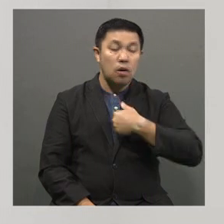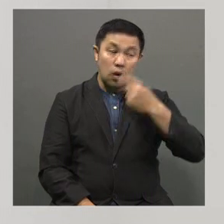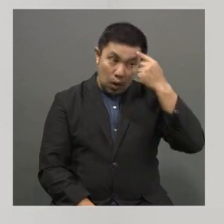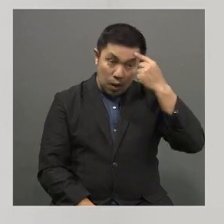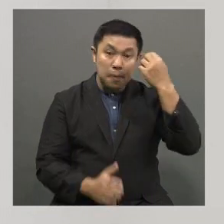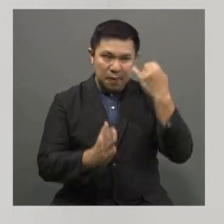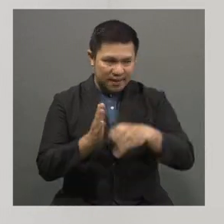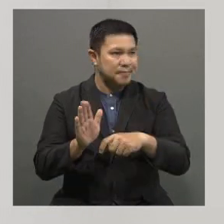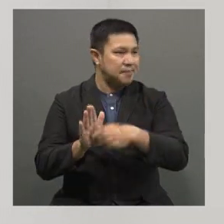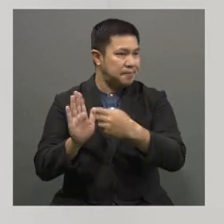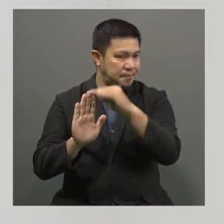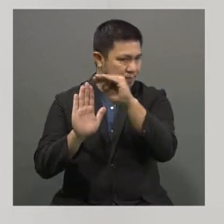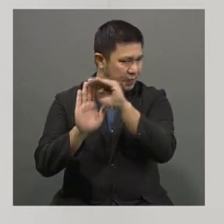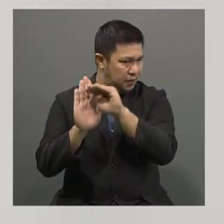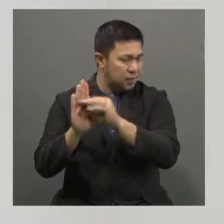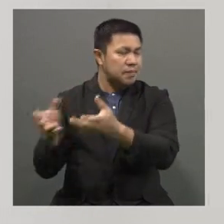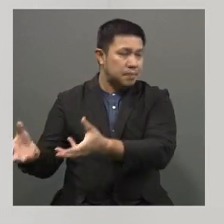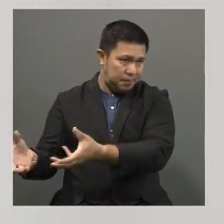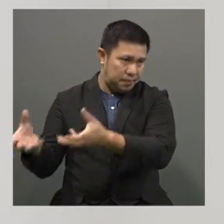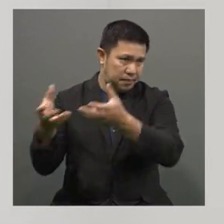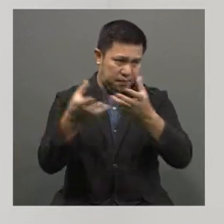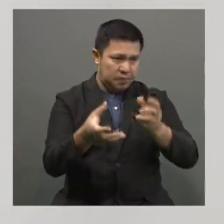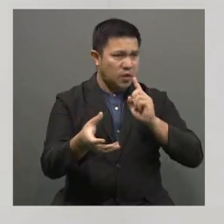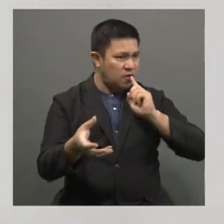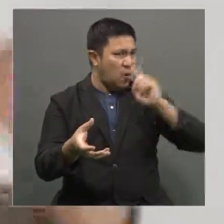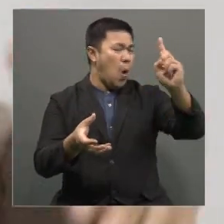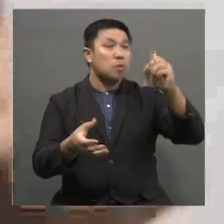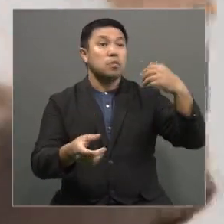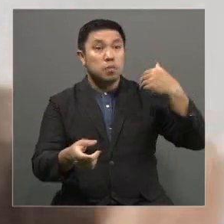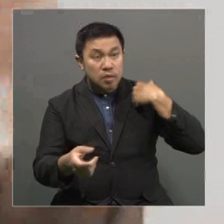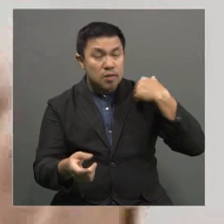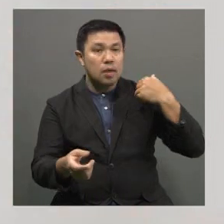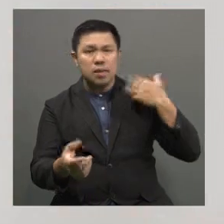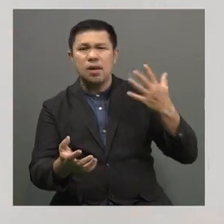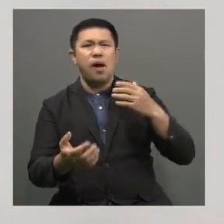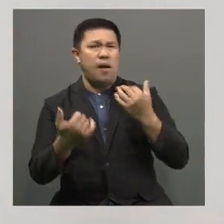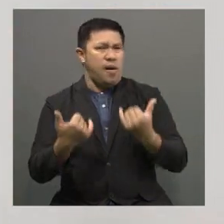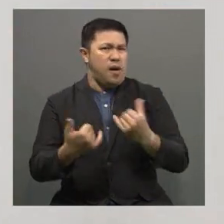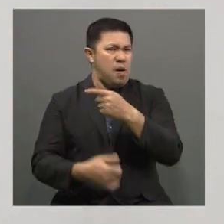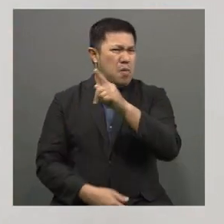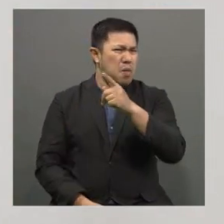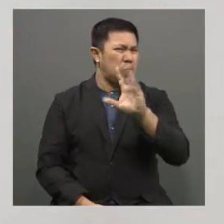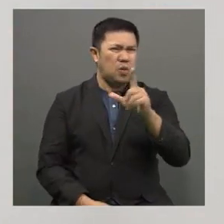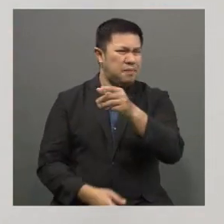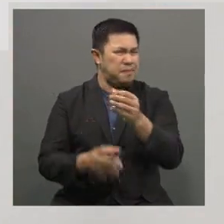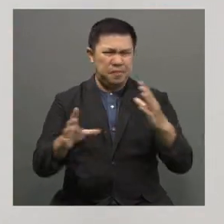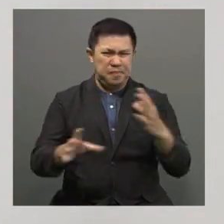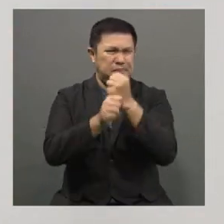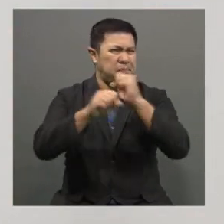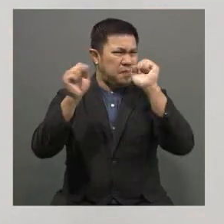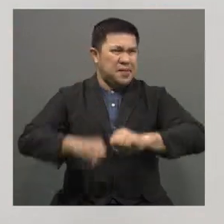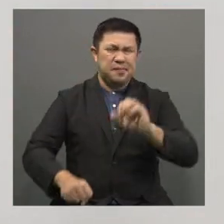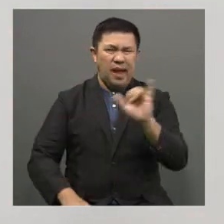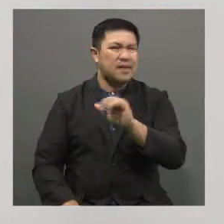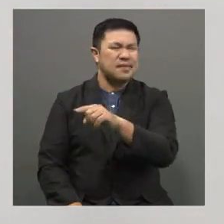ก็จะชี้มูลนะหลังจชี้มูลถึงได้จะมีการแจ้งข้อกล่าวหาต่อไปหรือไม่เพราะฉะนั้นณตอนเนี้ยปปชยังไม่ได้ชี้มูลก็เลยยังไม่ได้เป็นการ